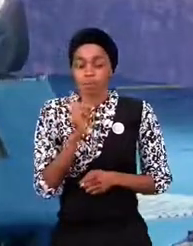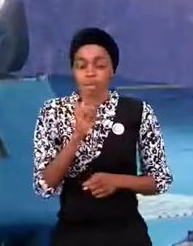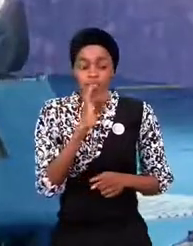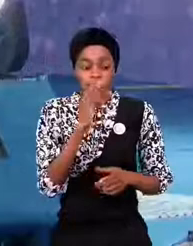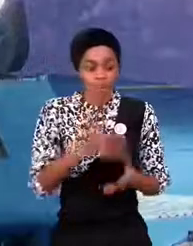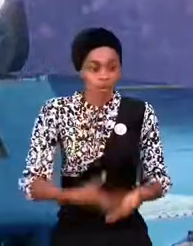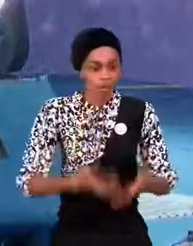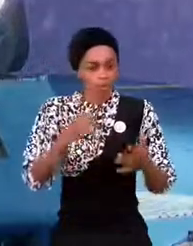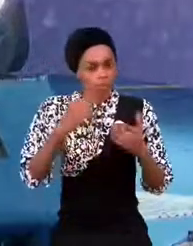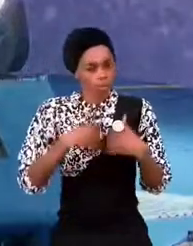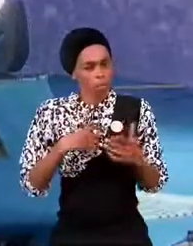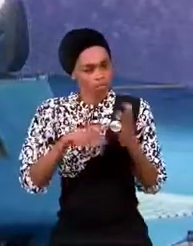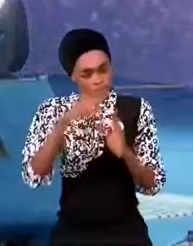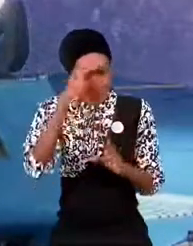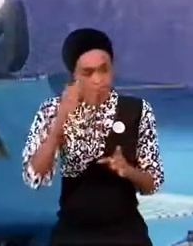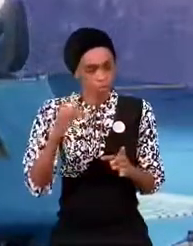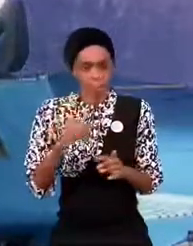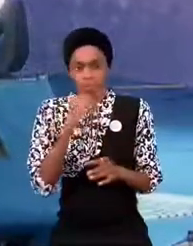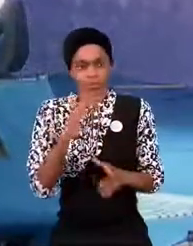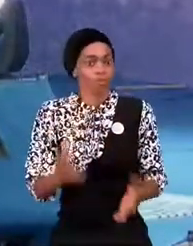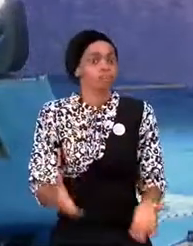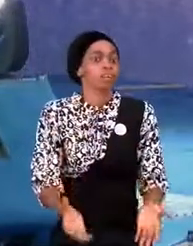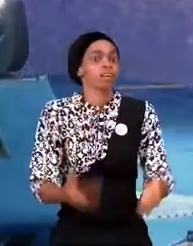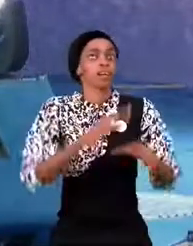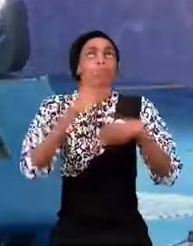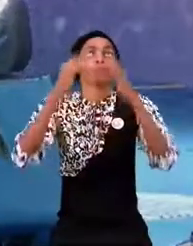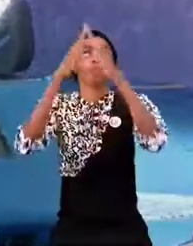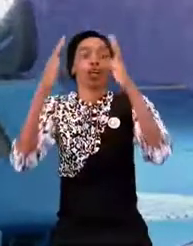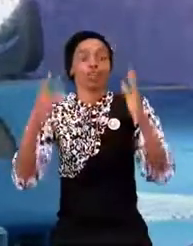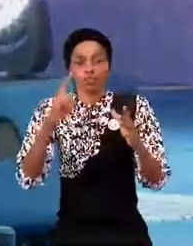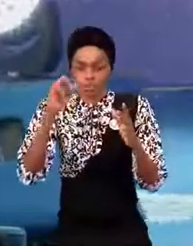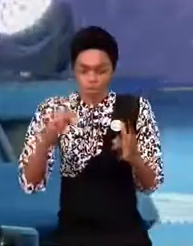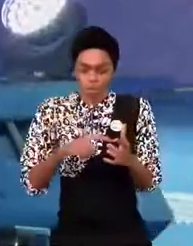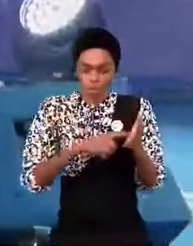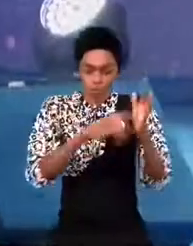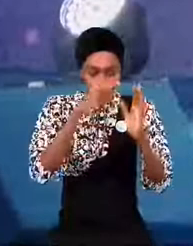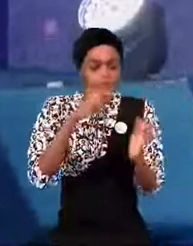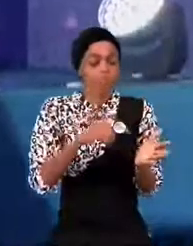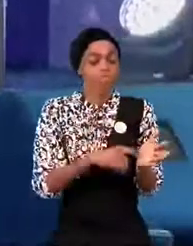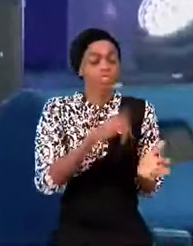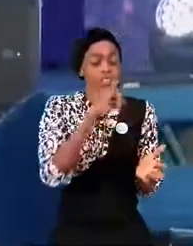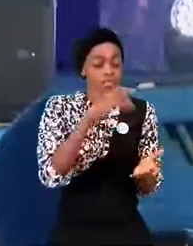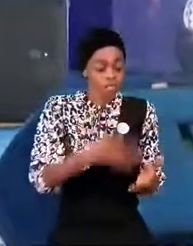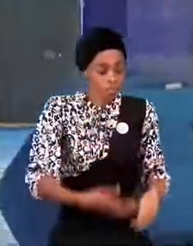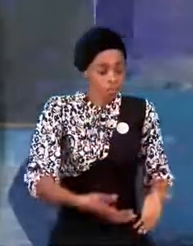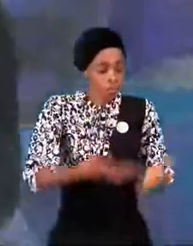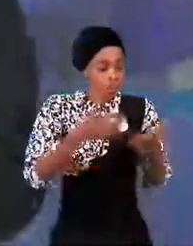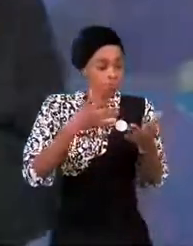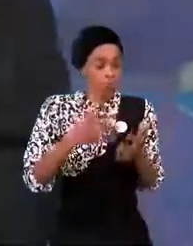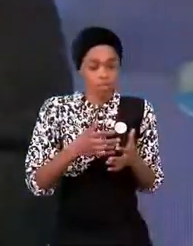Il ne va pas porter toute la maison. Tu dois lui montrer là où se trouve le fardeau. Alors, cet